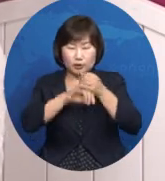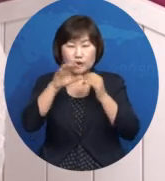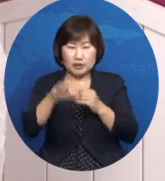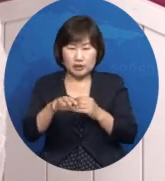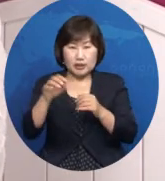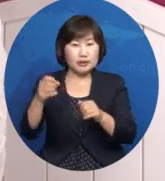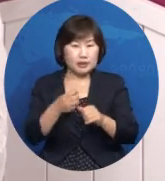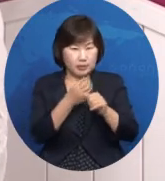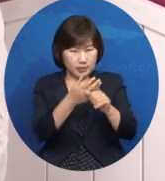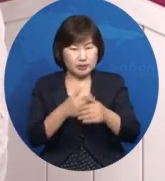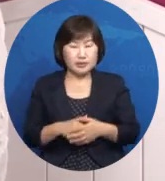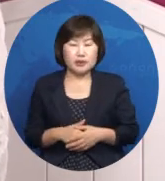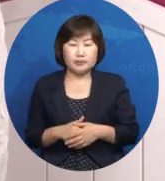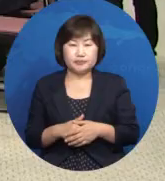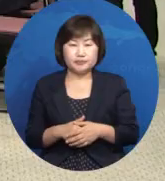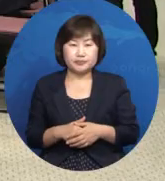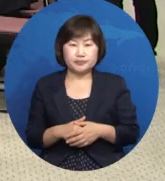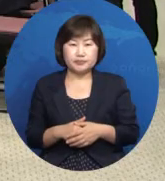현장 담아봤습니다.